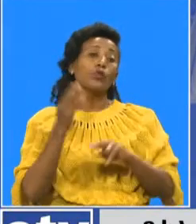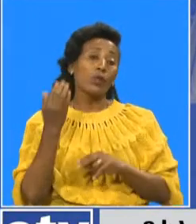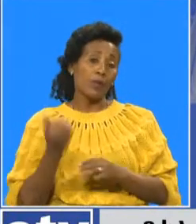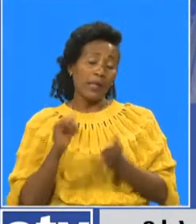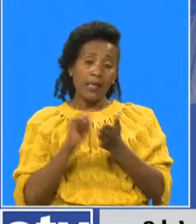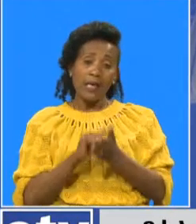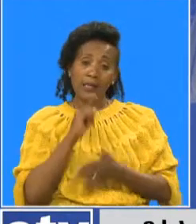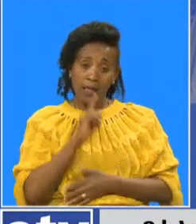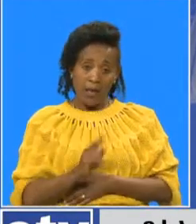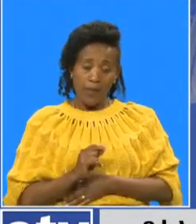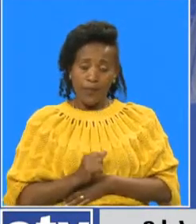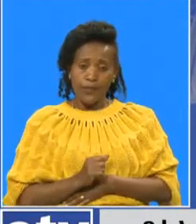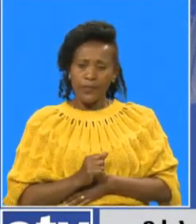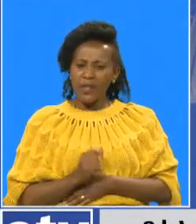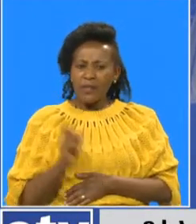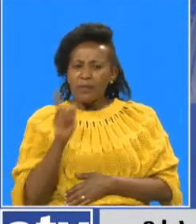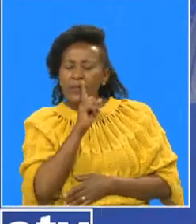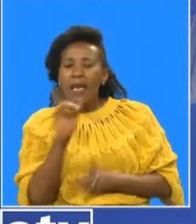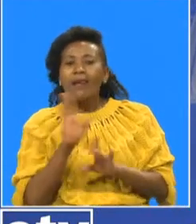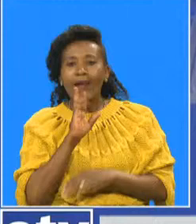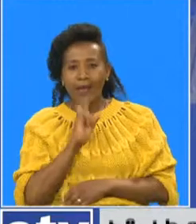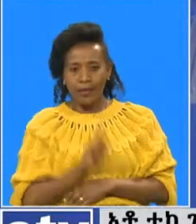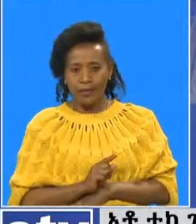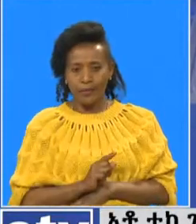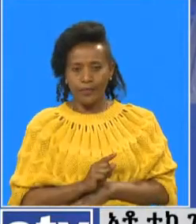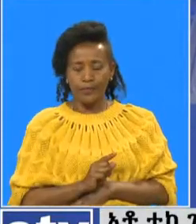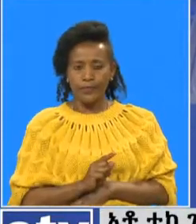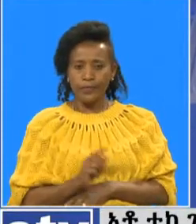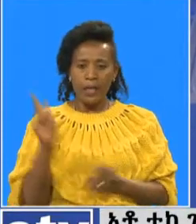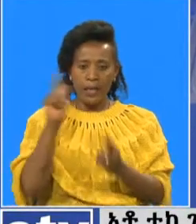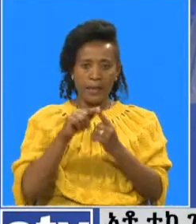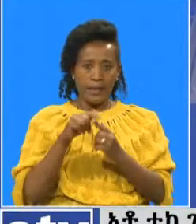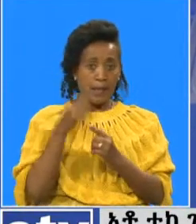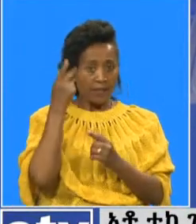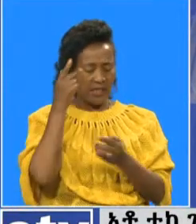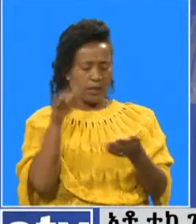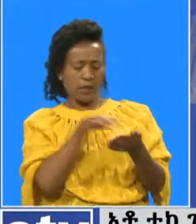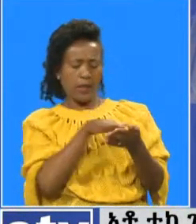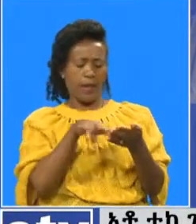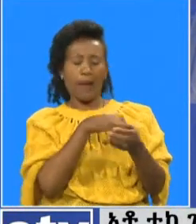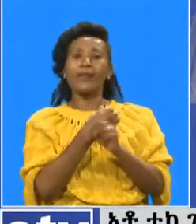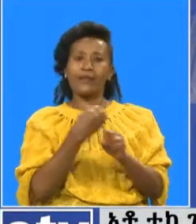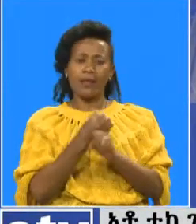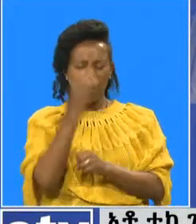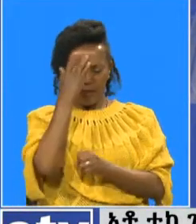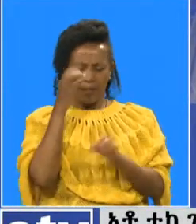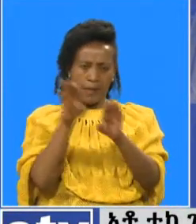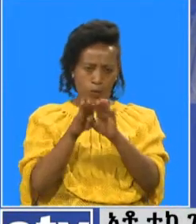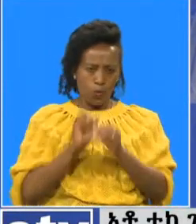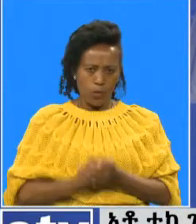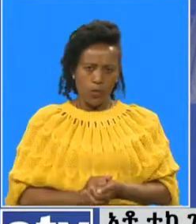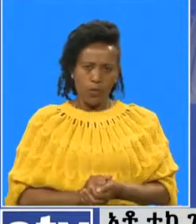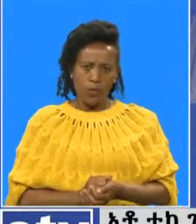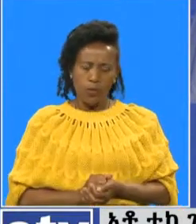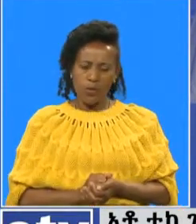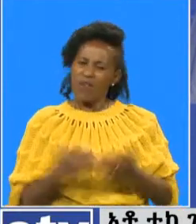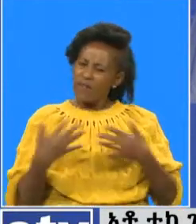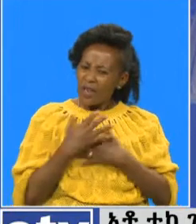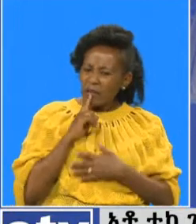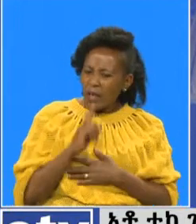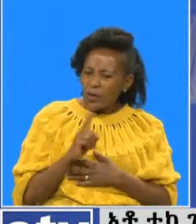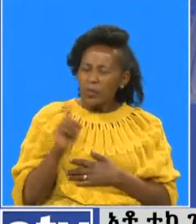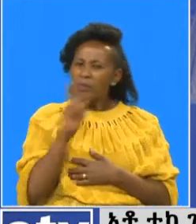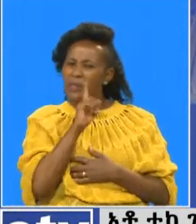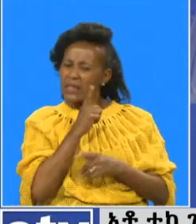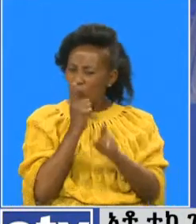ከዛ ምንድን ያደረግ ነው እንደ ሚኒስትሪ አሰስመንት ተሰራ እና ለምንድን ነው የዘጉት? ፍራቻ ነው